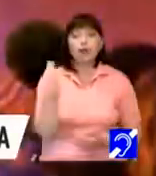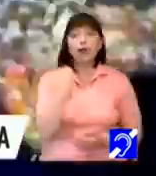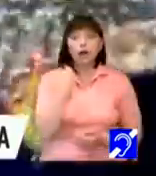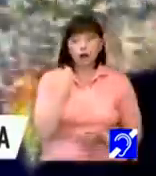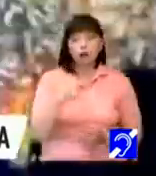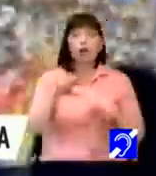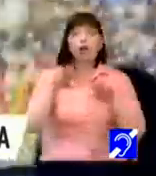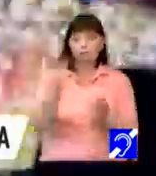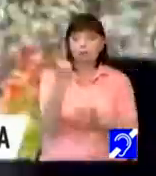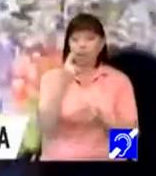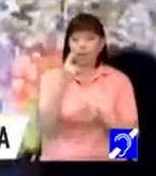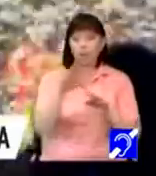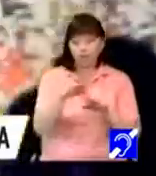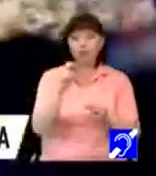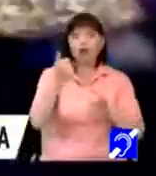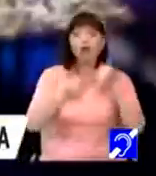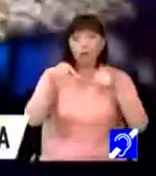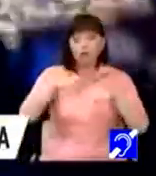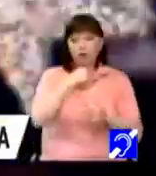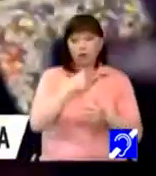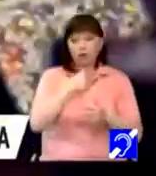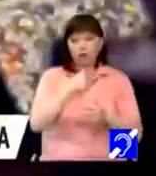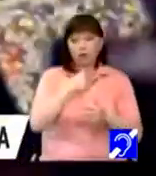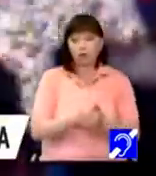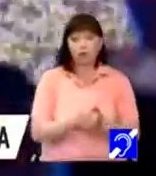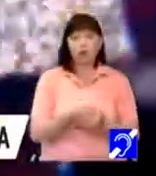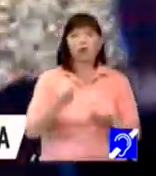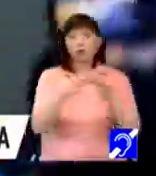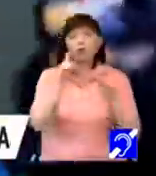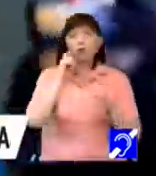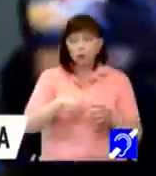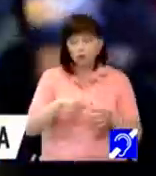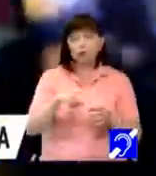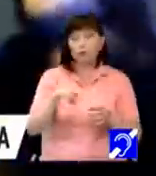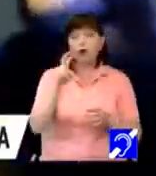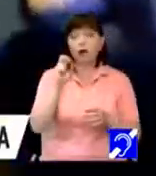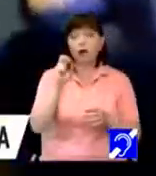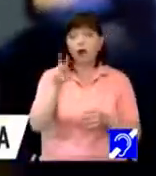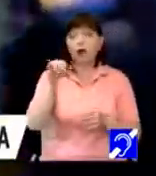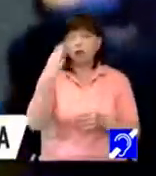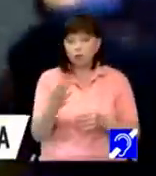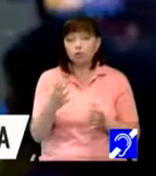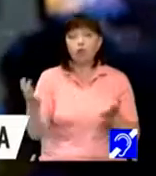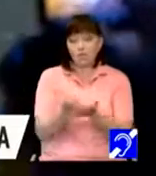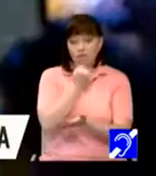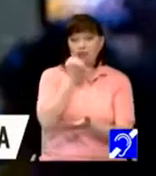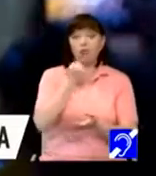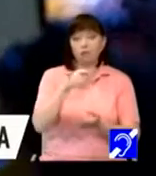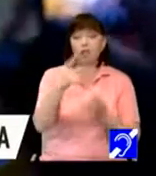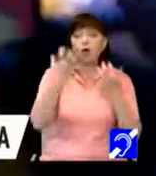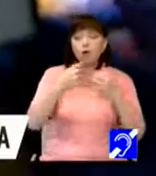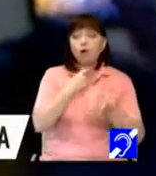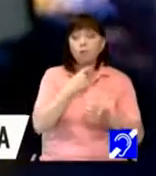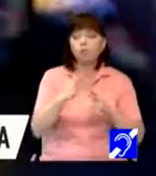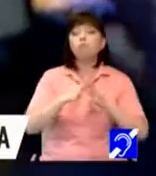Britania s-a clasat pe locul al doilea la concursul din acest an, după ce grupul ucrainian Kalush Orchestra a câștigat competiția cu un număr mare